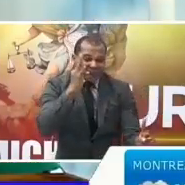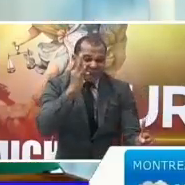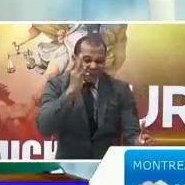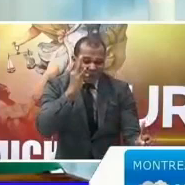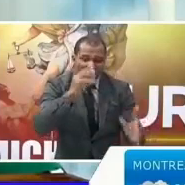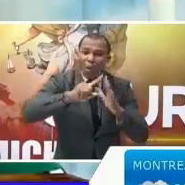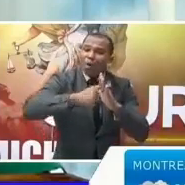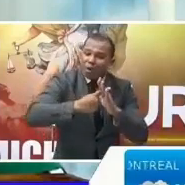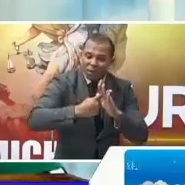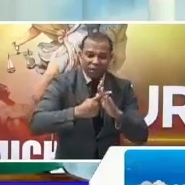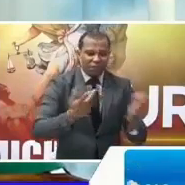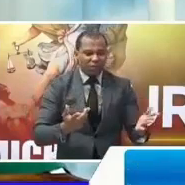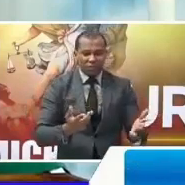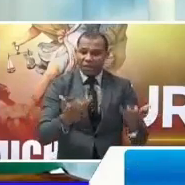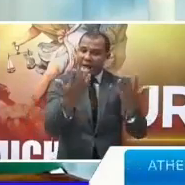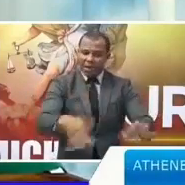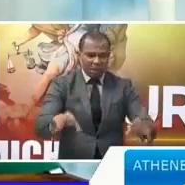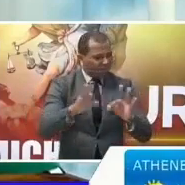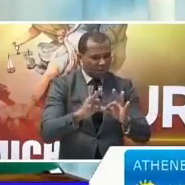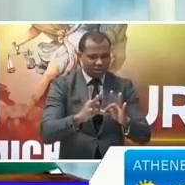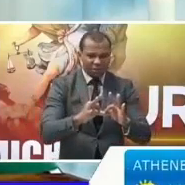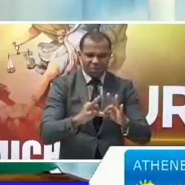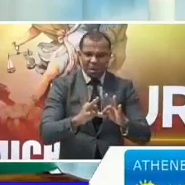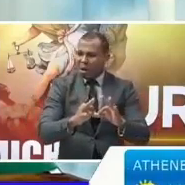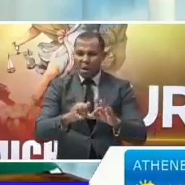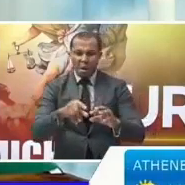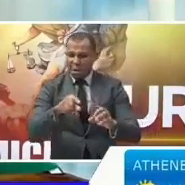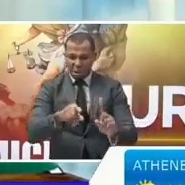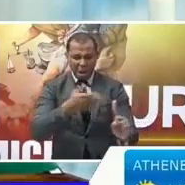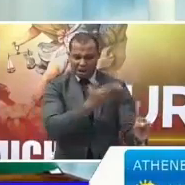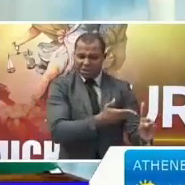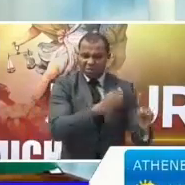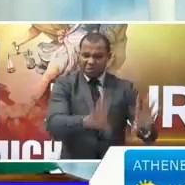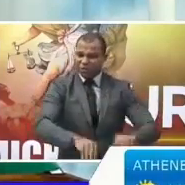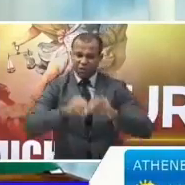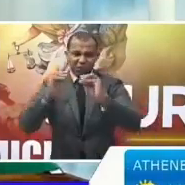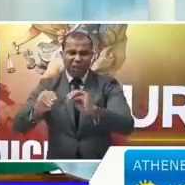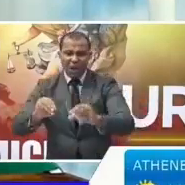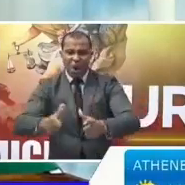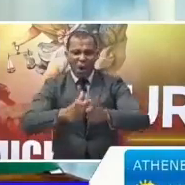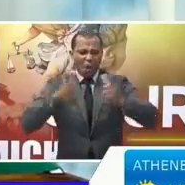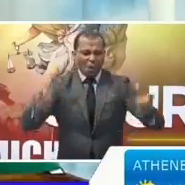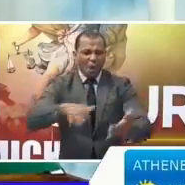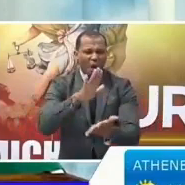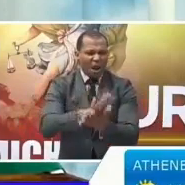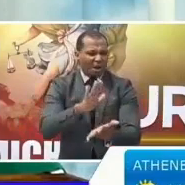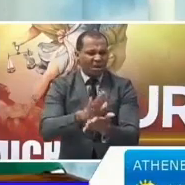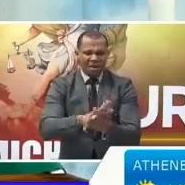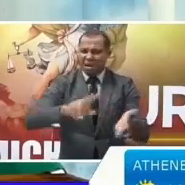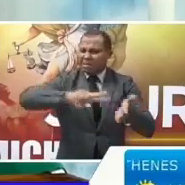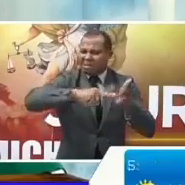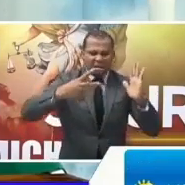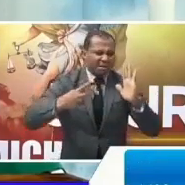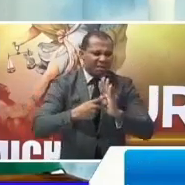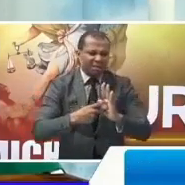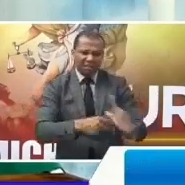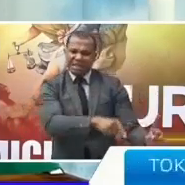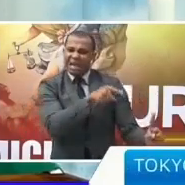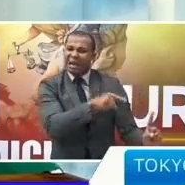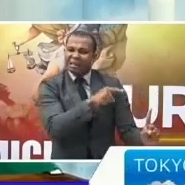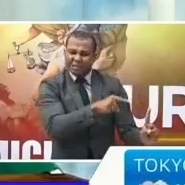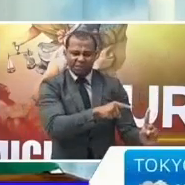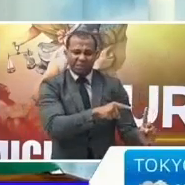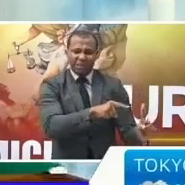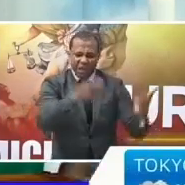Timon mettons Timon non gros l'école pas veut dire Timon n'a venir au monde demain non grand pile gros l'école qui bail plus